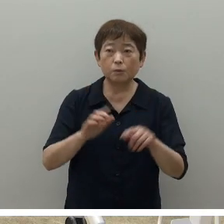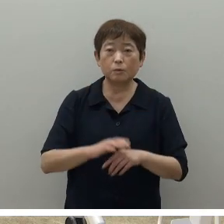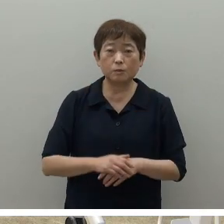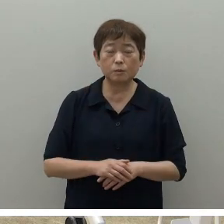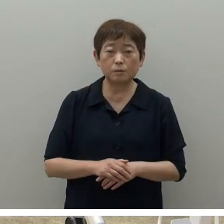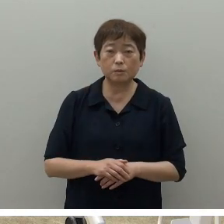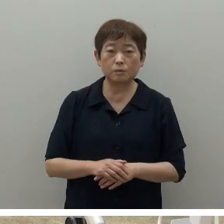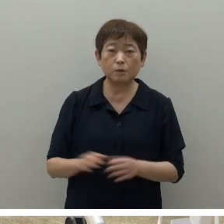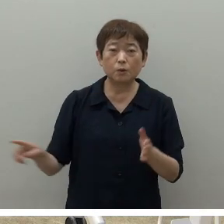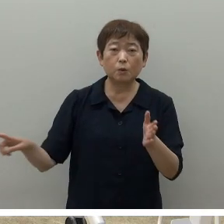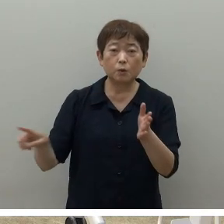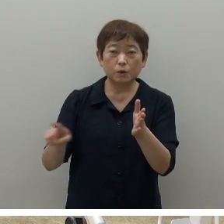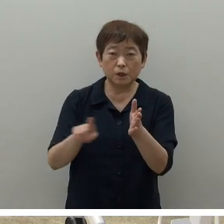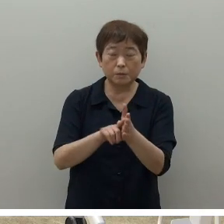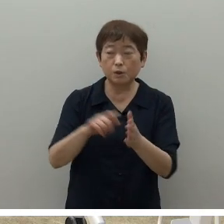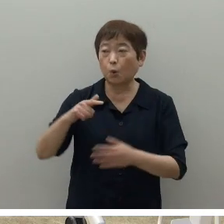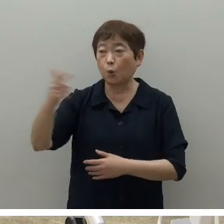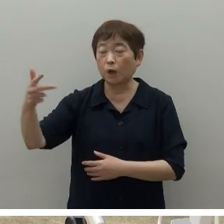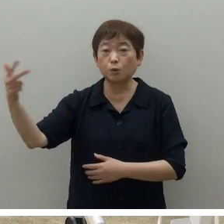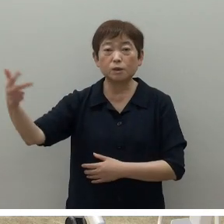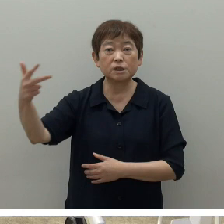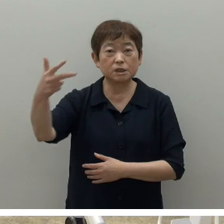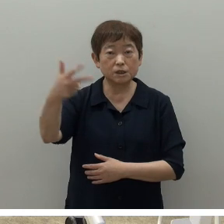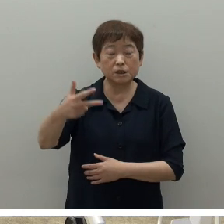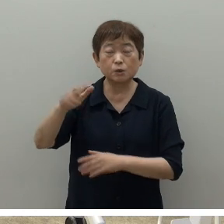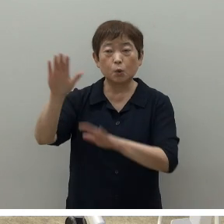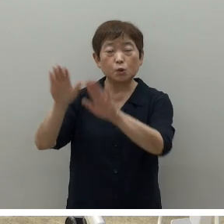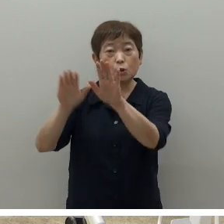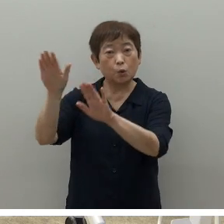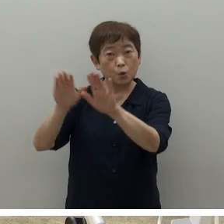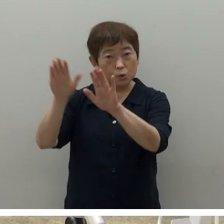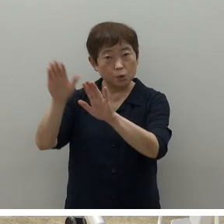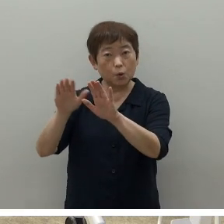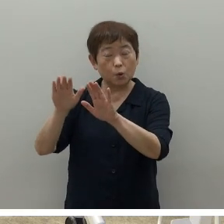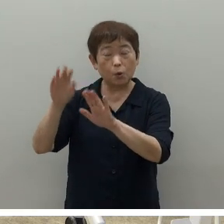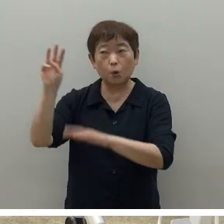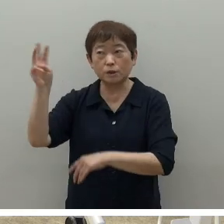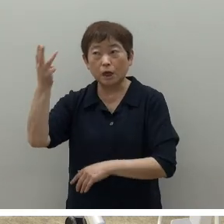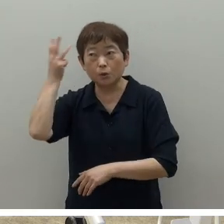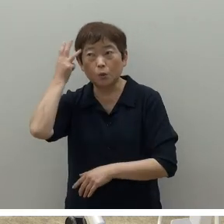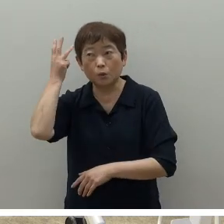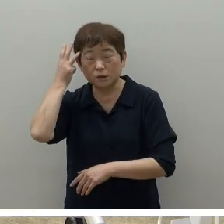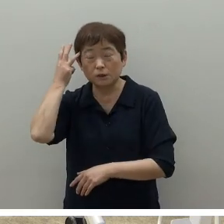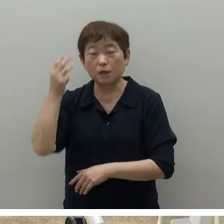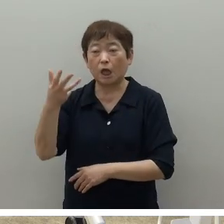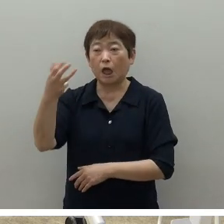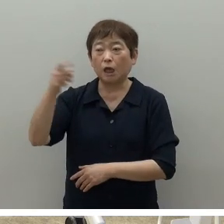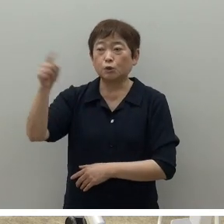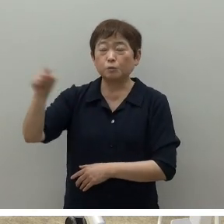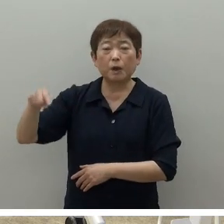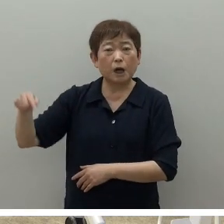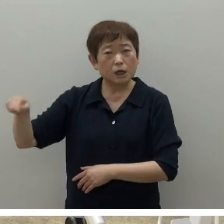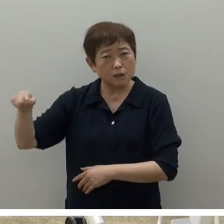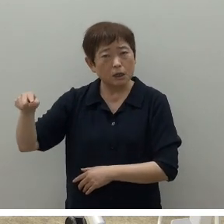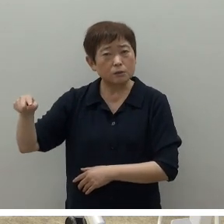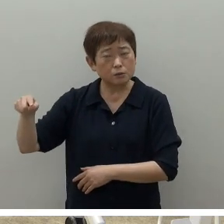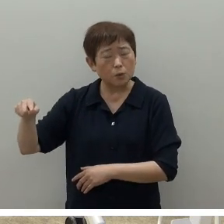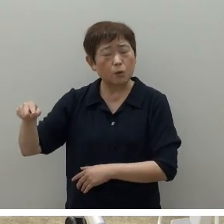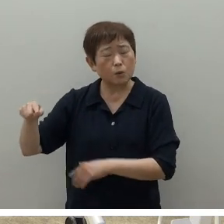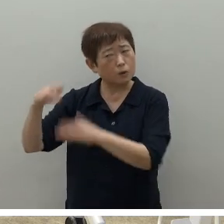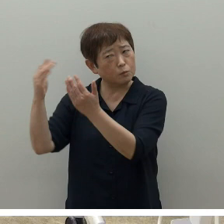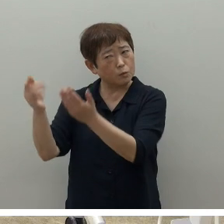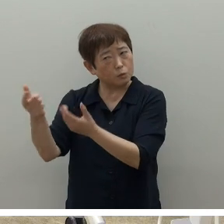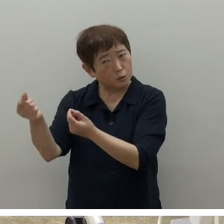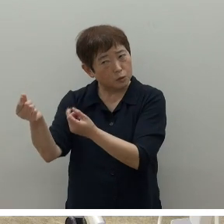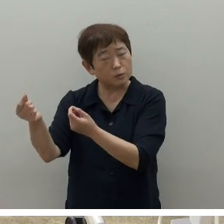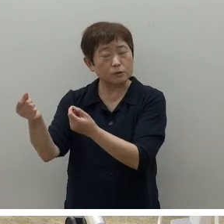これまでの、まあ、多種の状況だと思いますけど、おかしいですと大体8割前後あるものです